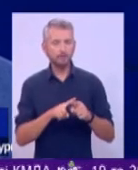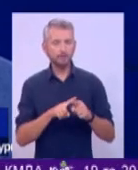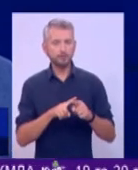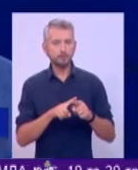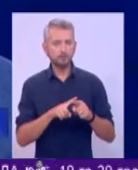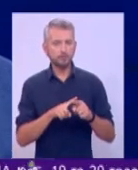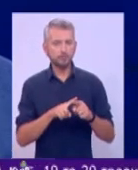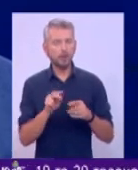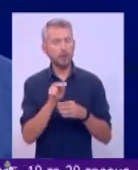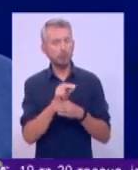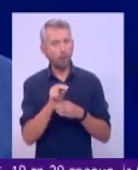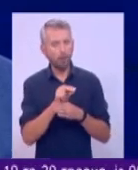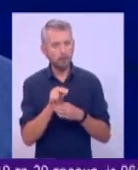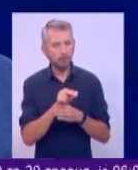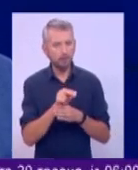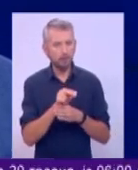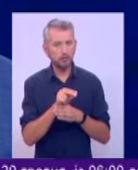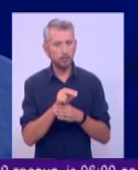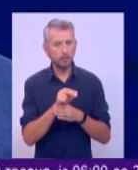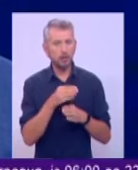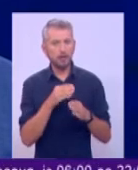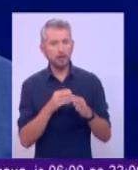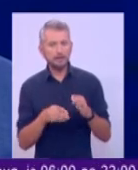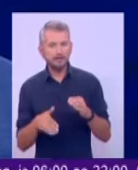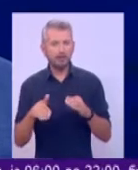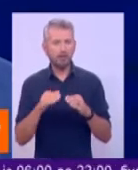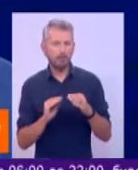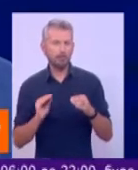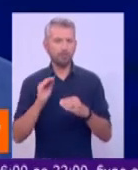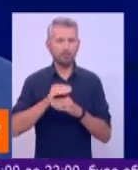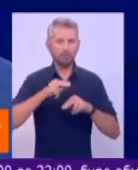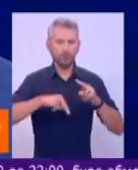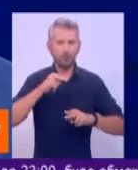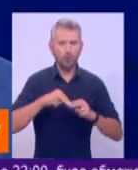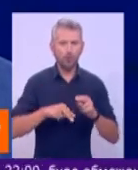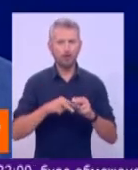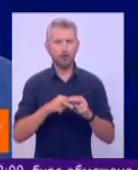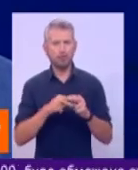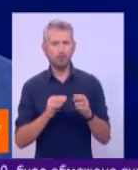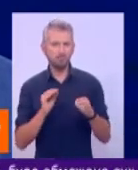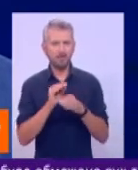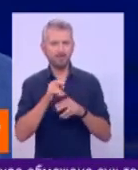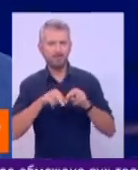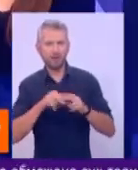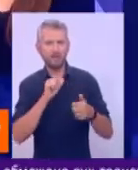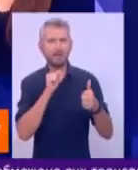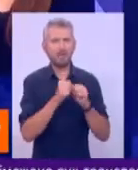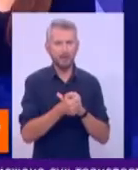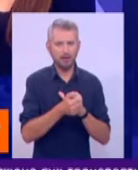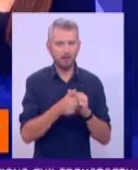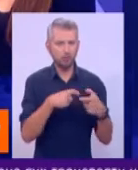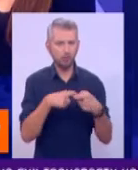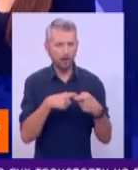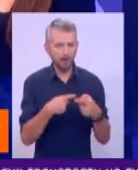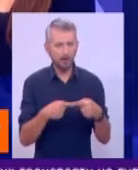это ремонт, с надстройкой, с пристройкой, с утеплением, с заменой коммуникации и так далее. Потому что если